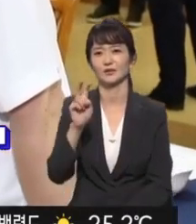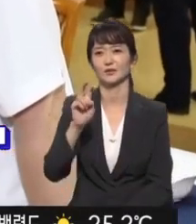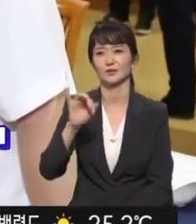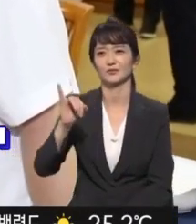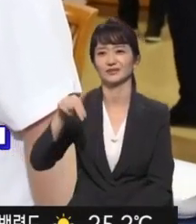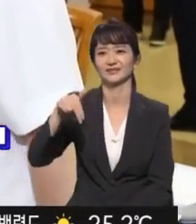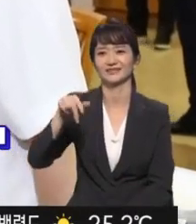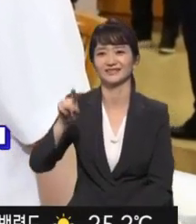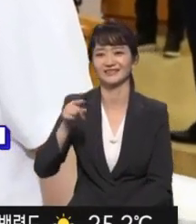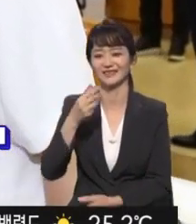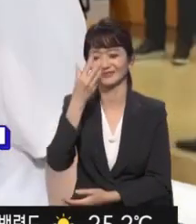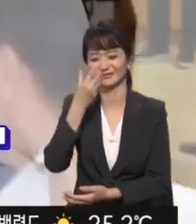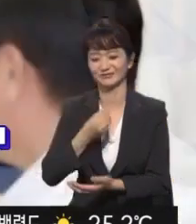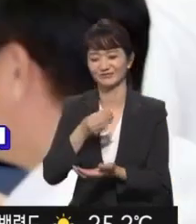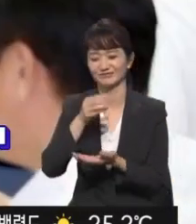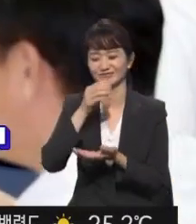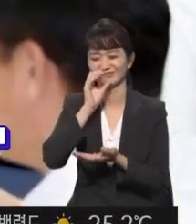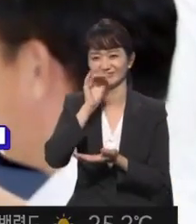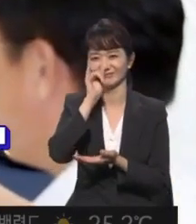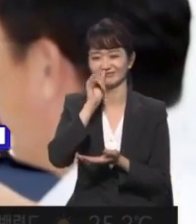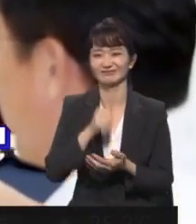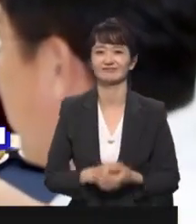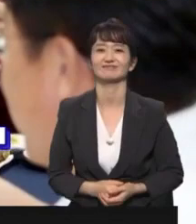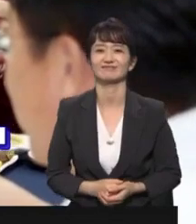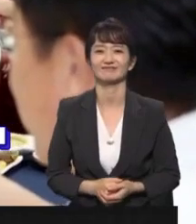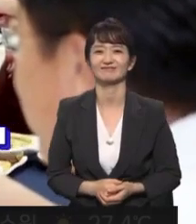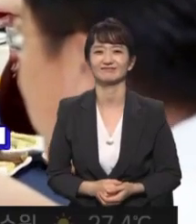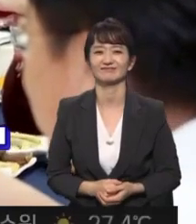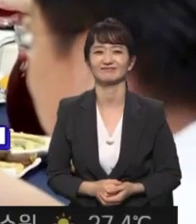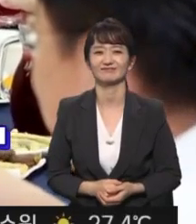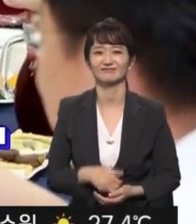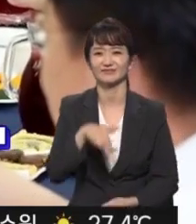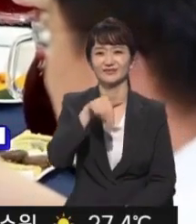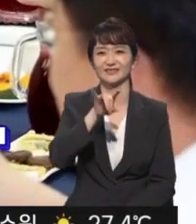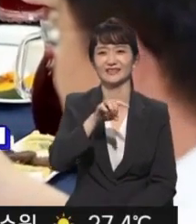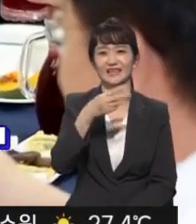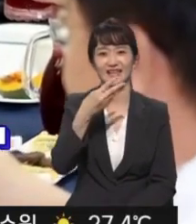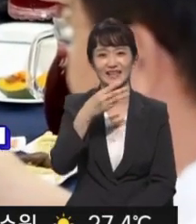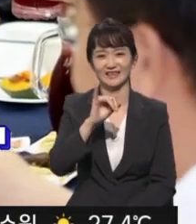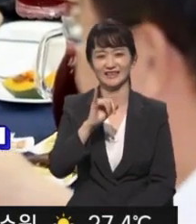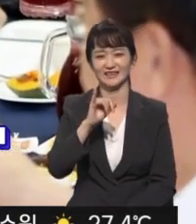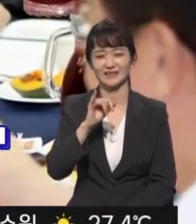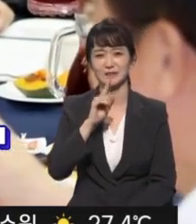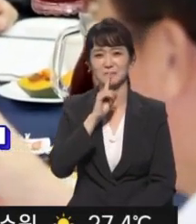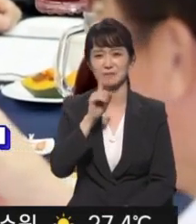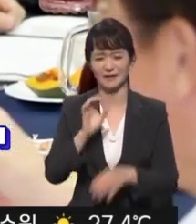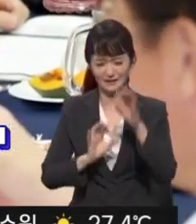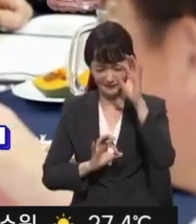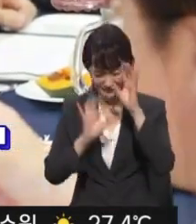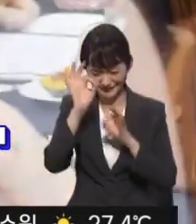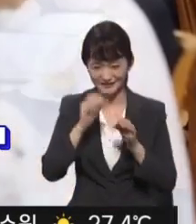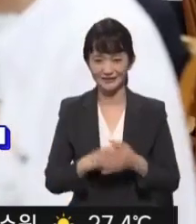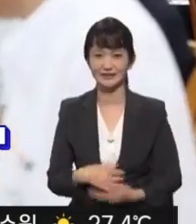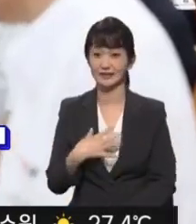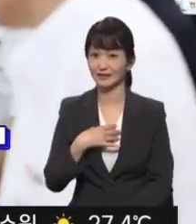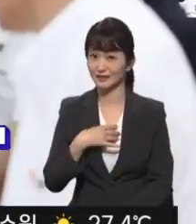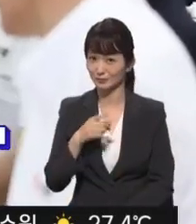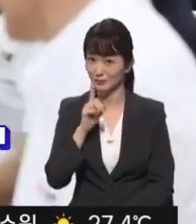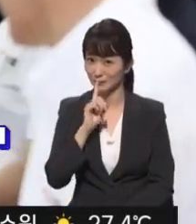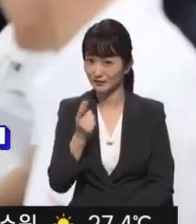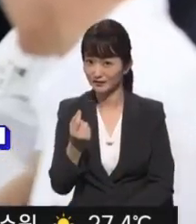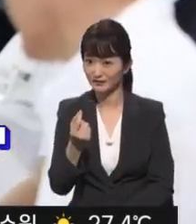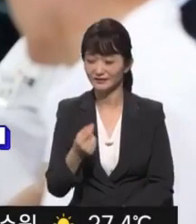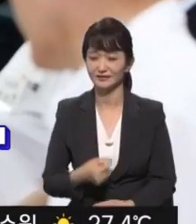채 썼는데 항성 간 3 를 통한 아 아닙니다 제 실수입니다 그래서 그게 유두 주의 신간 장난 흔 테란 결속을